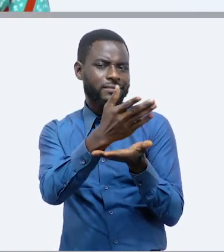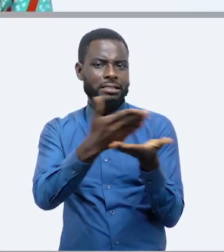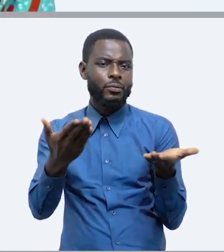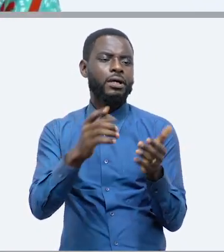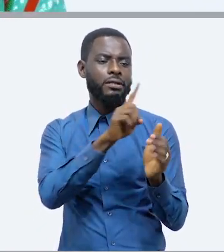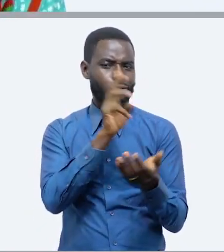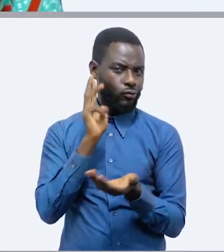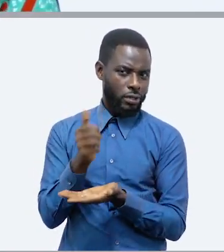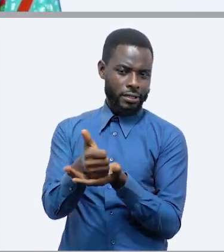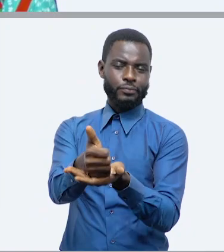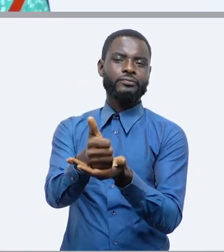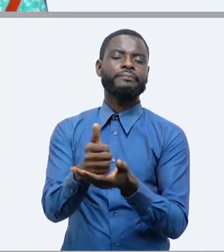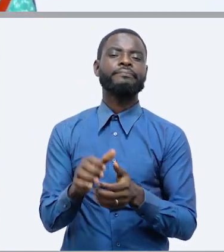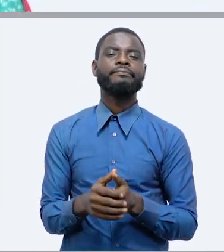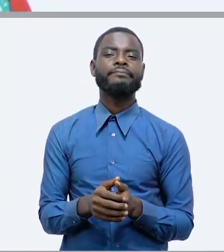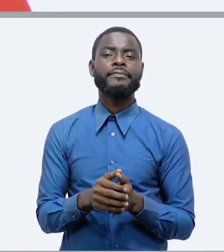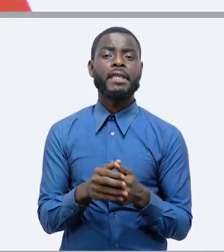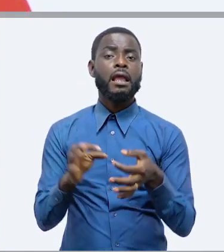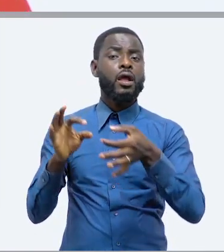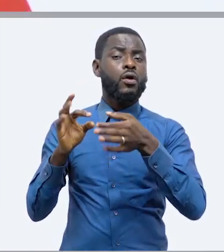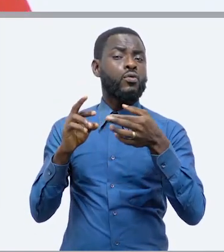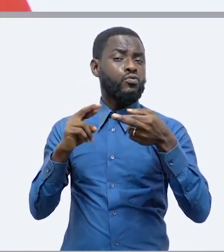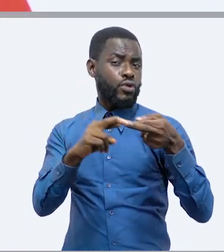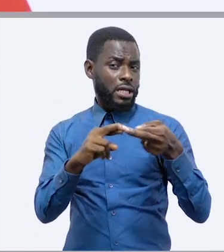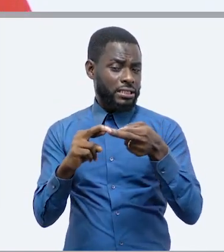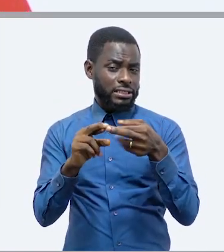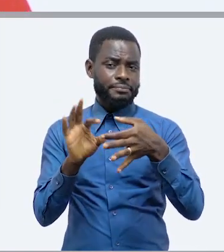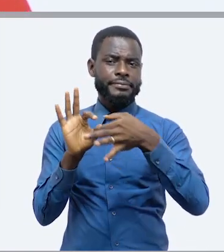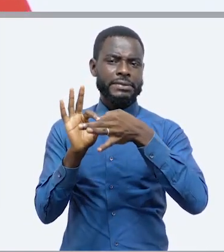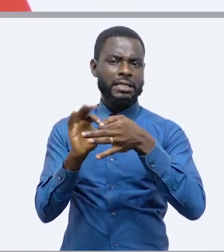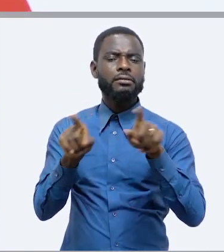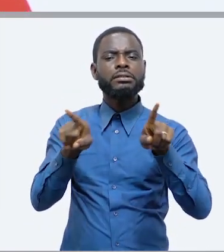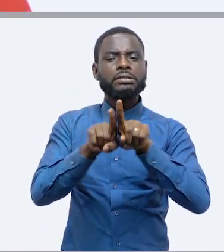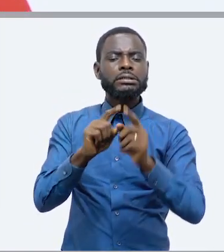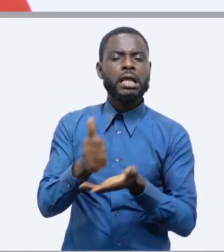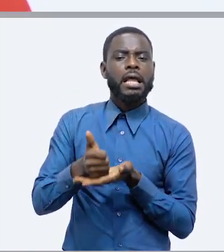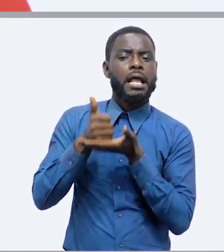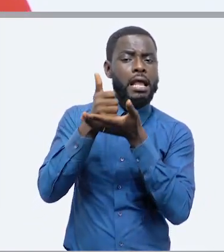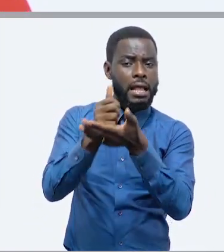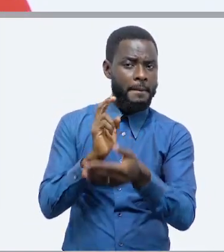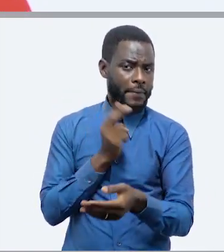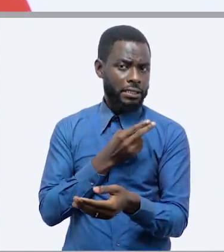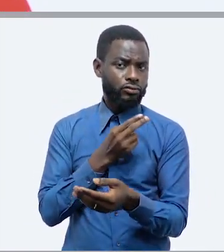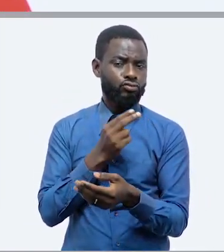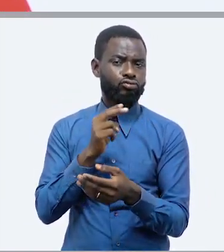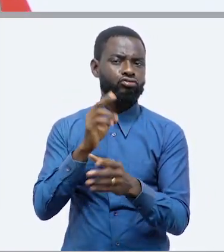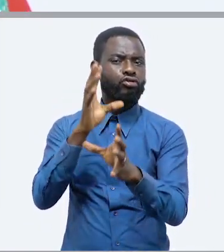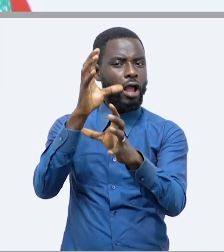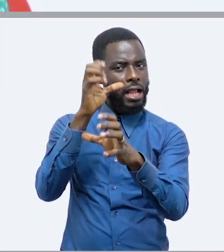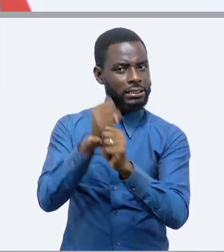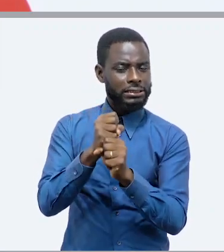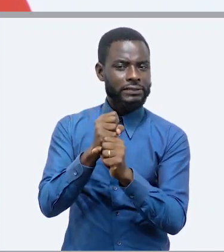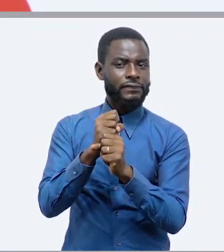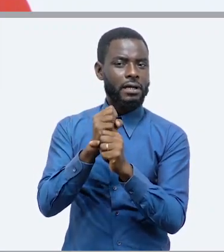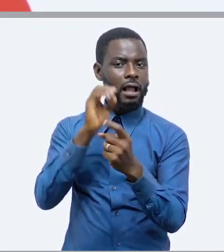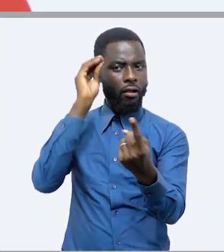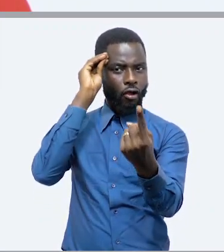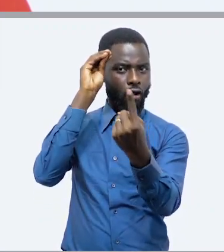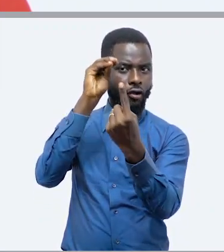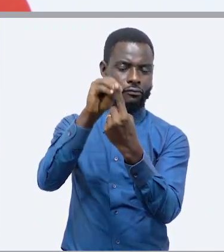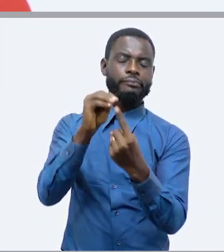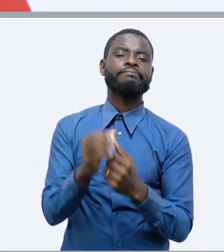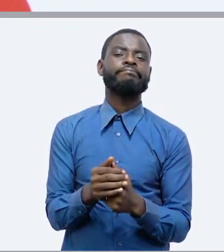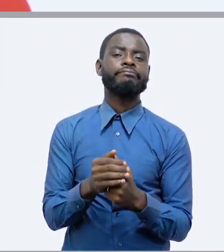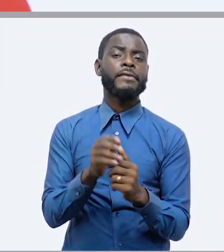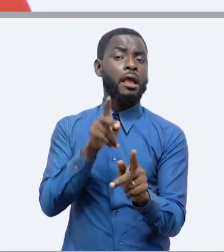na hise. Me ba ye ebuabu ye oni kase momli. Keji o tawamani ya bo kwe, ame ba nye ame chombu heni sani oya.